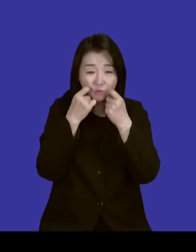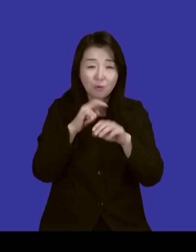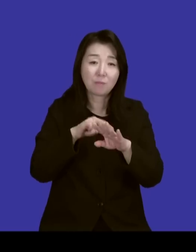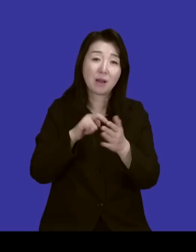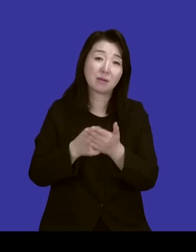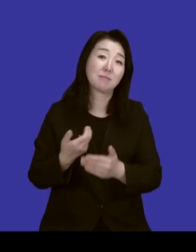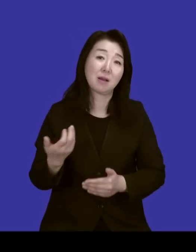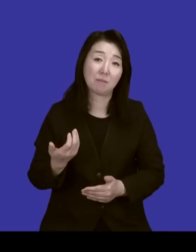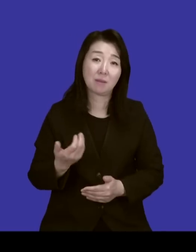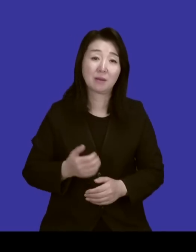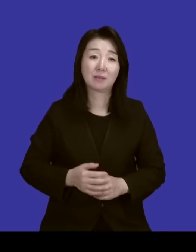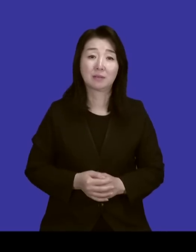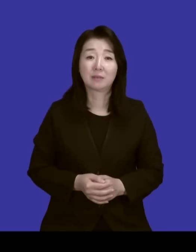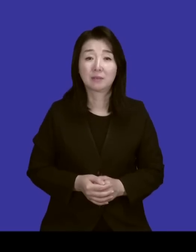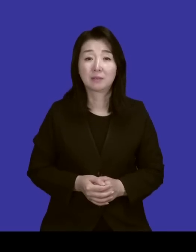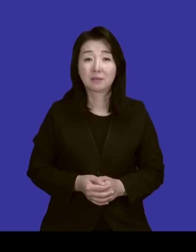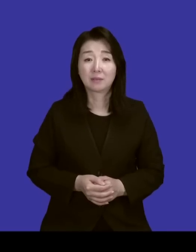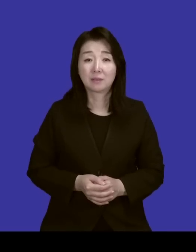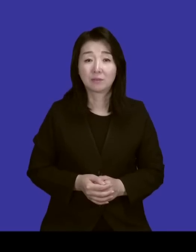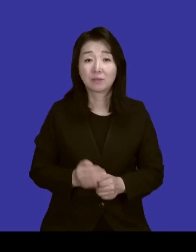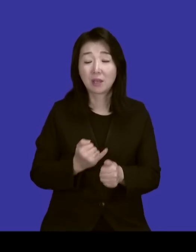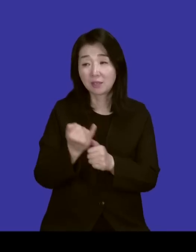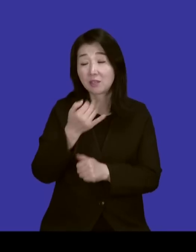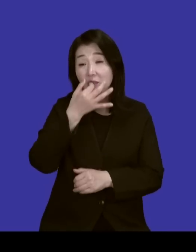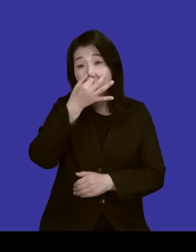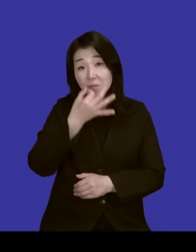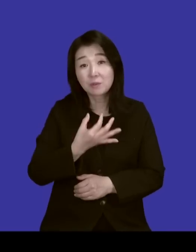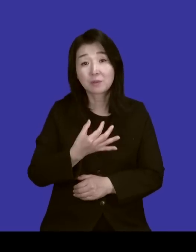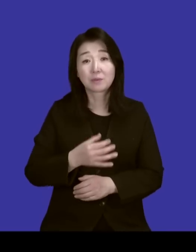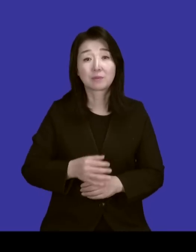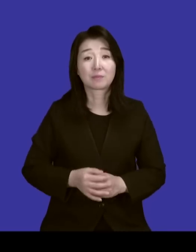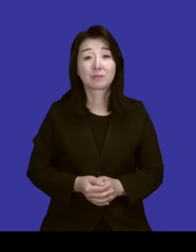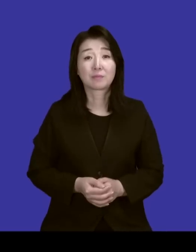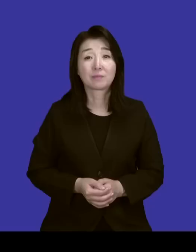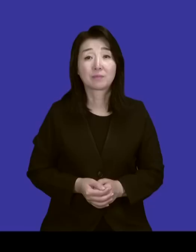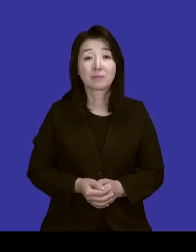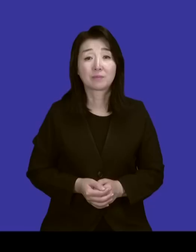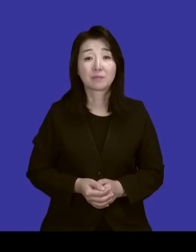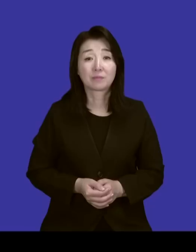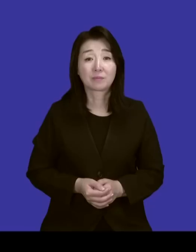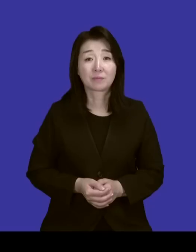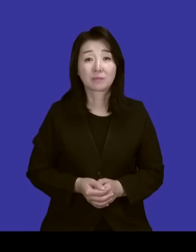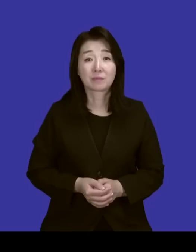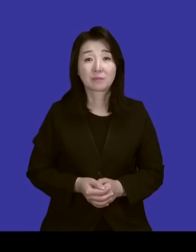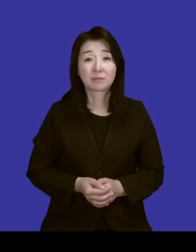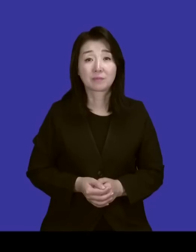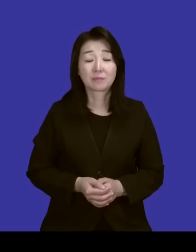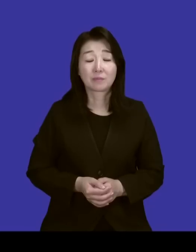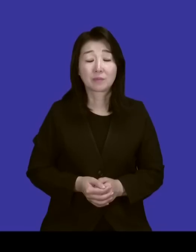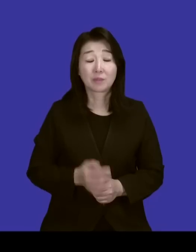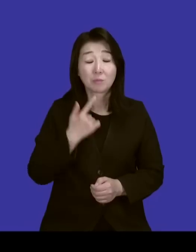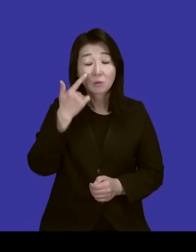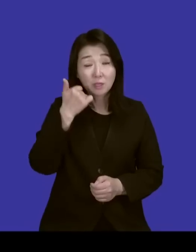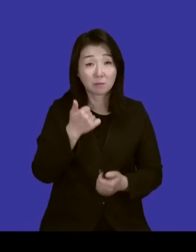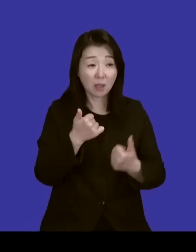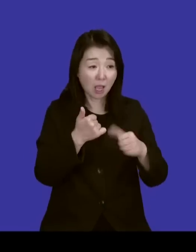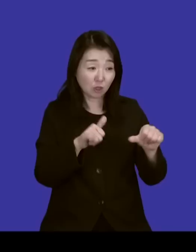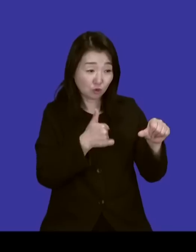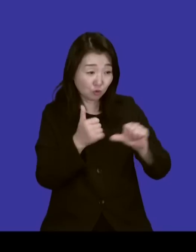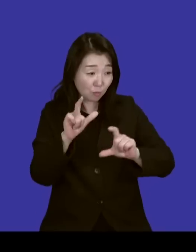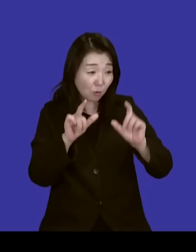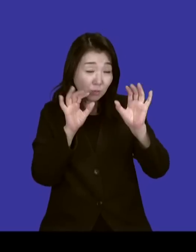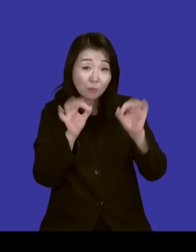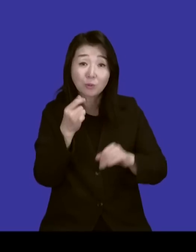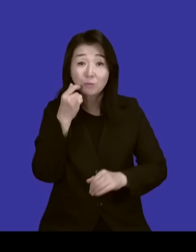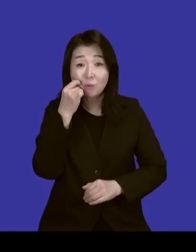아파하고 훨씬 더 힘들더라고요. 제 아내가 더 힘들어하더라고요. 목사님이 이끄는 아들의 임종은 못 보신 건가요?